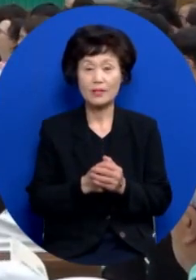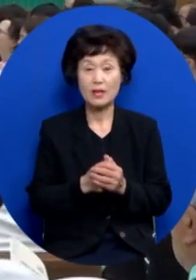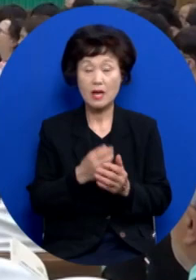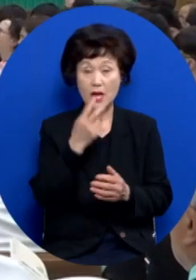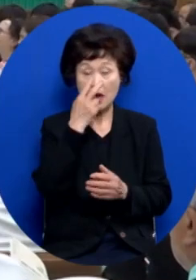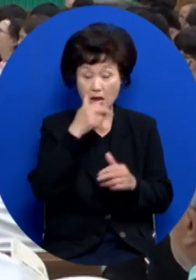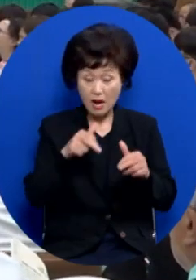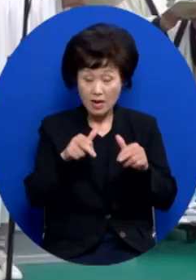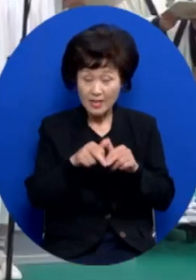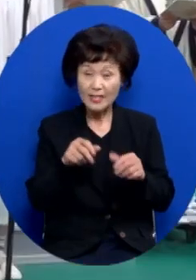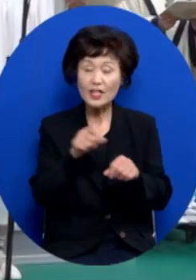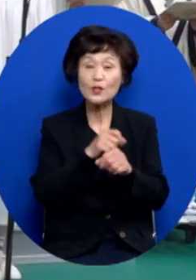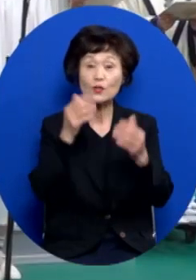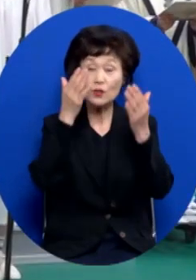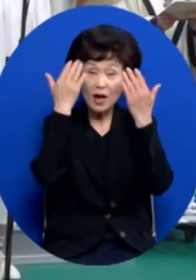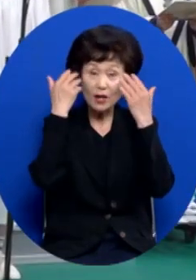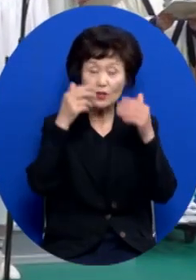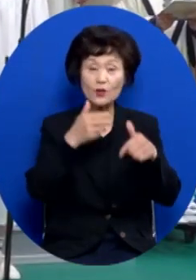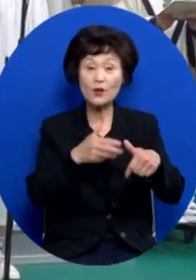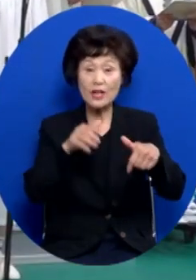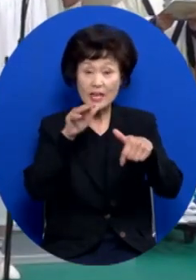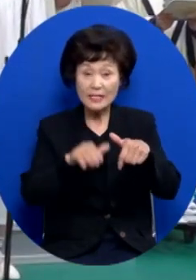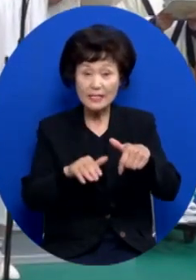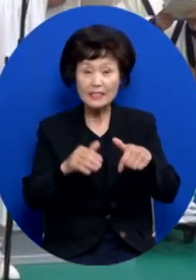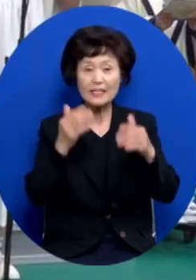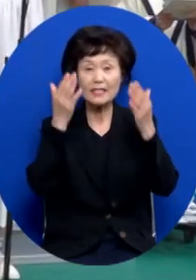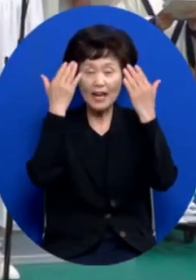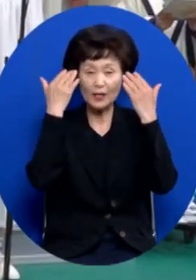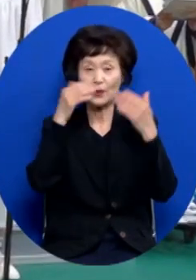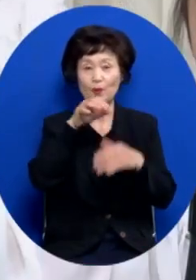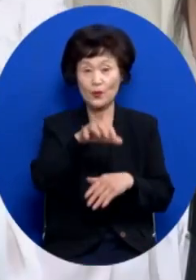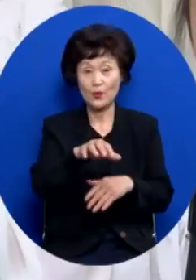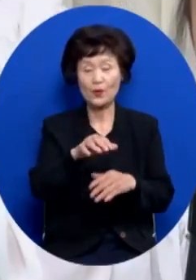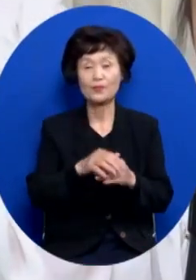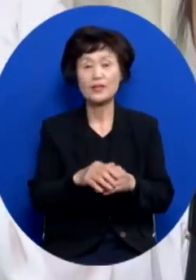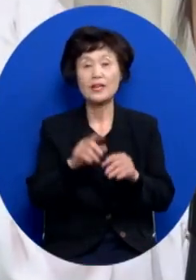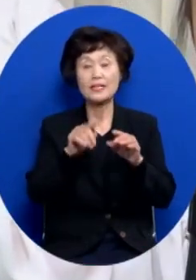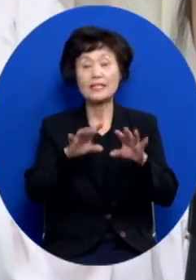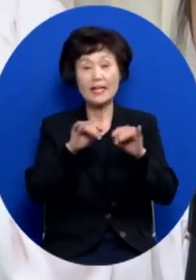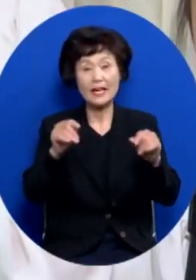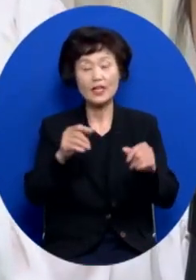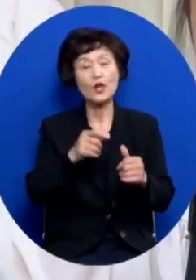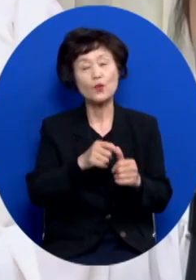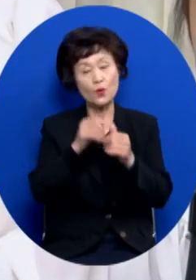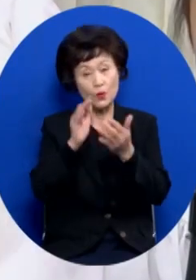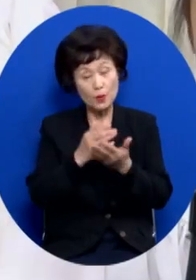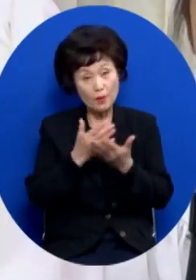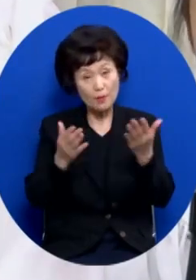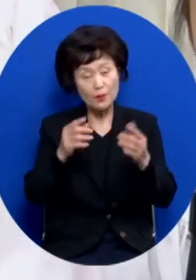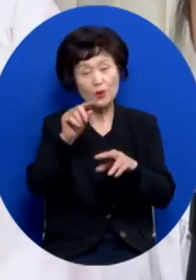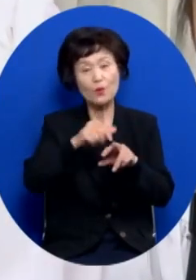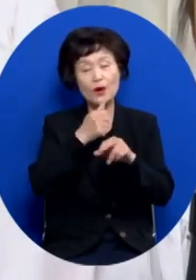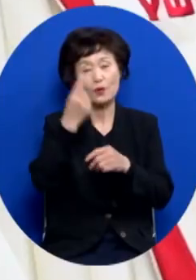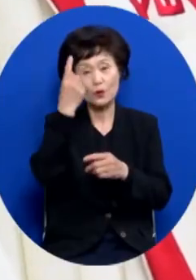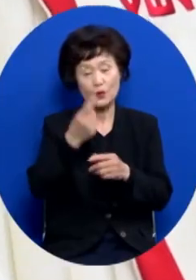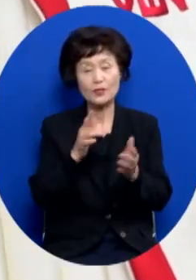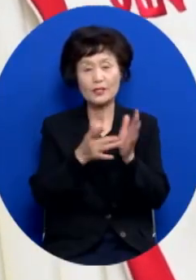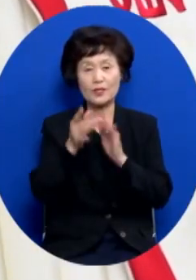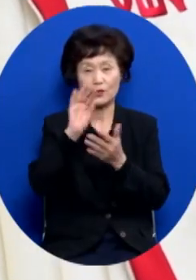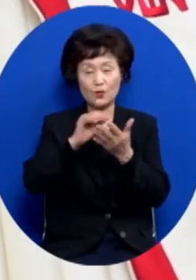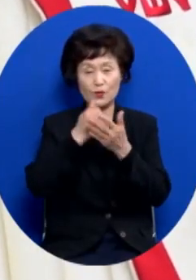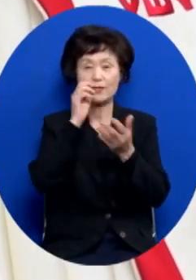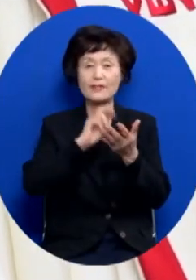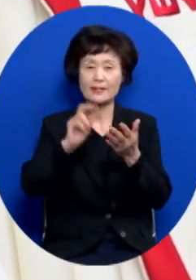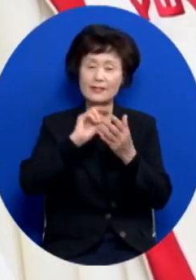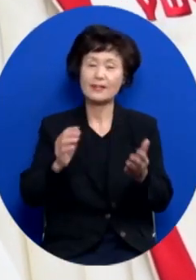시각장애 특수학교인 인천 해광학교의 강당. 이 땅에 구원을 베풀 왕으로 오신 예수 그리스도를